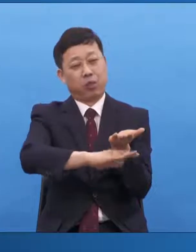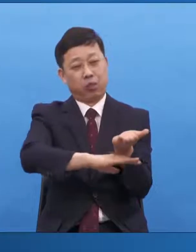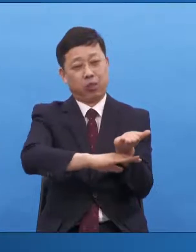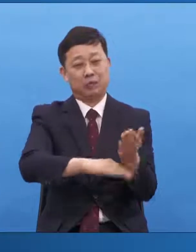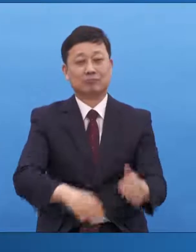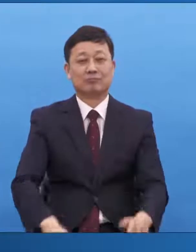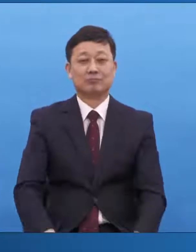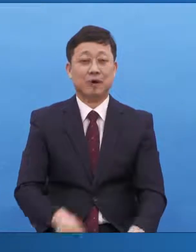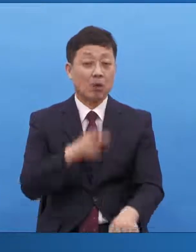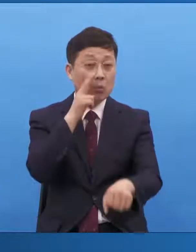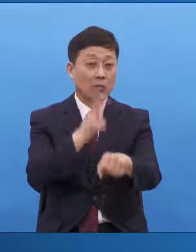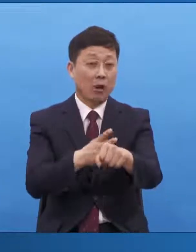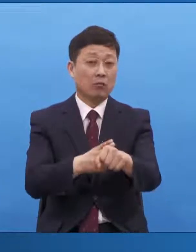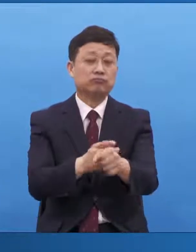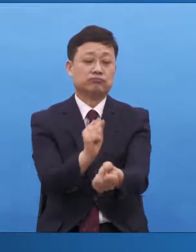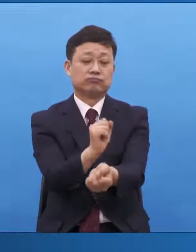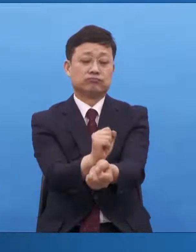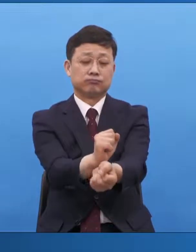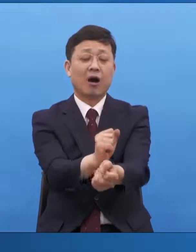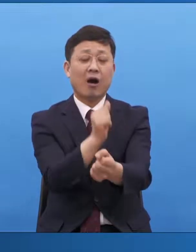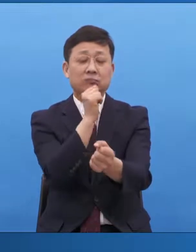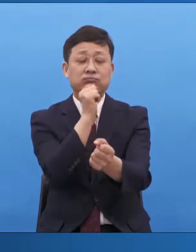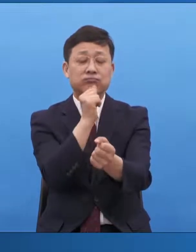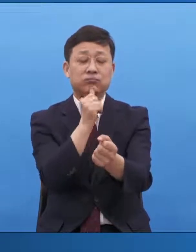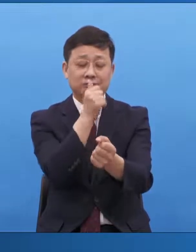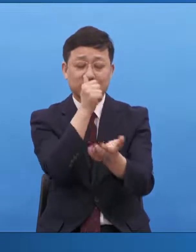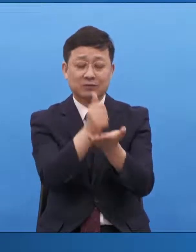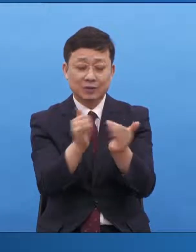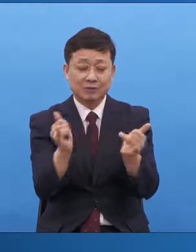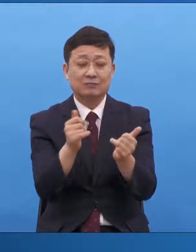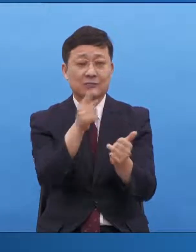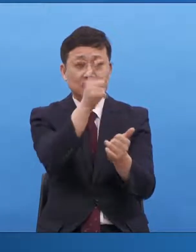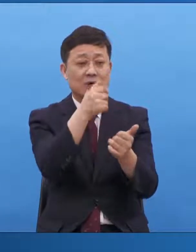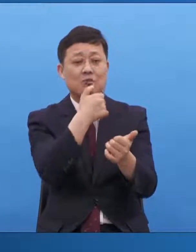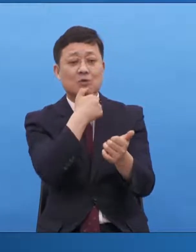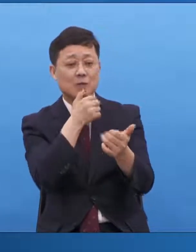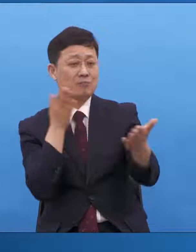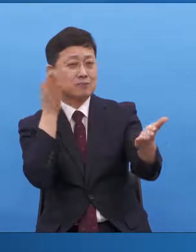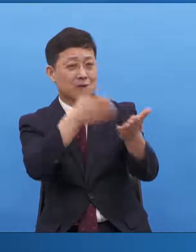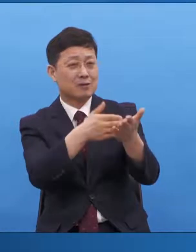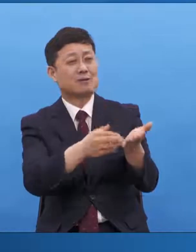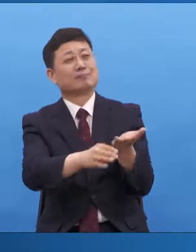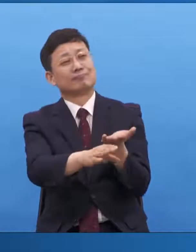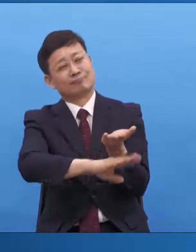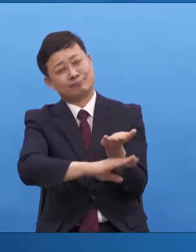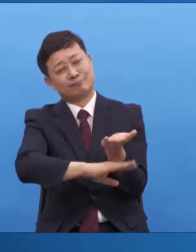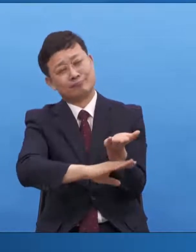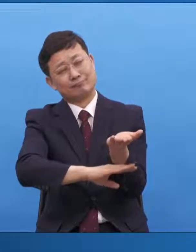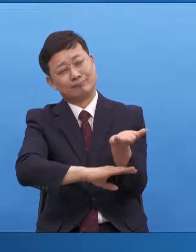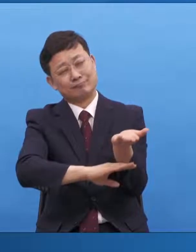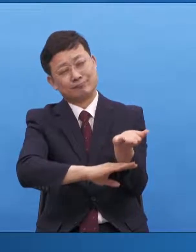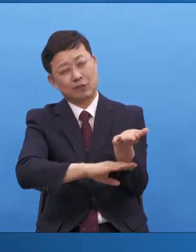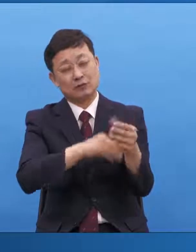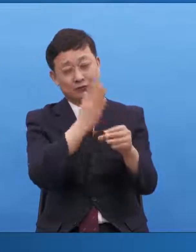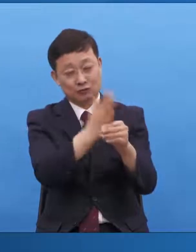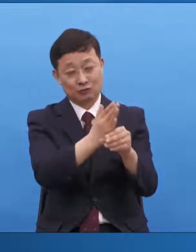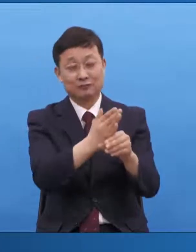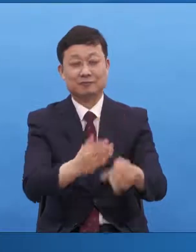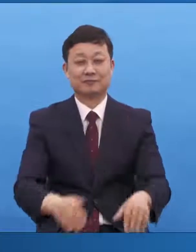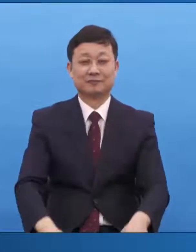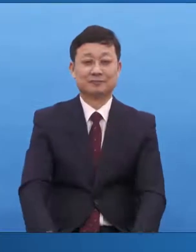없는데 죄인으로. That even though he was innocent, he was put as a criminal. 최고 재판 받아야 되니까 로마로 가야 됩니다. And because he had to